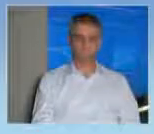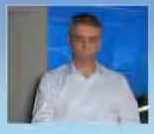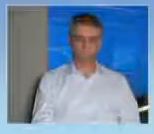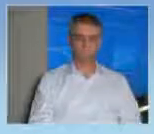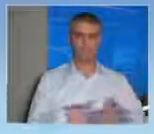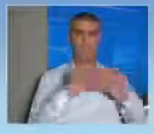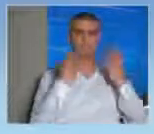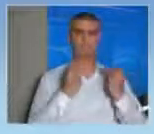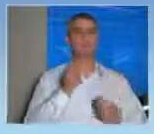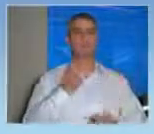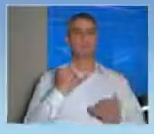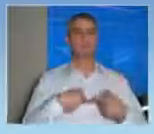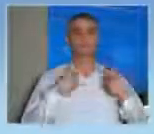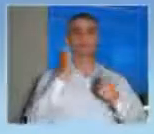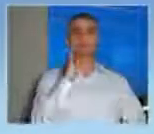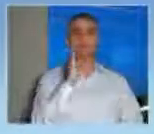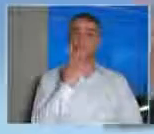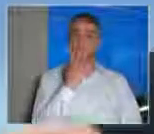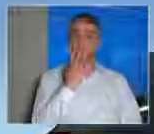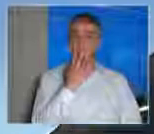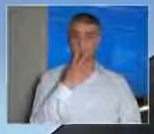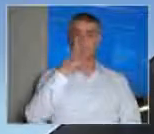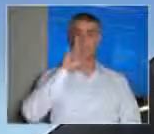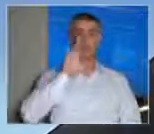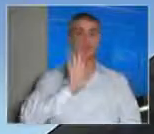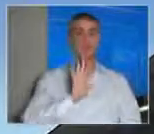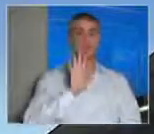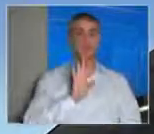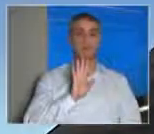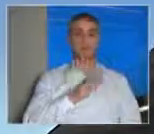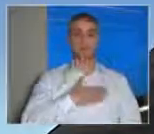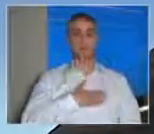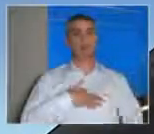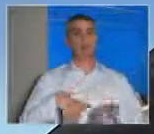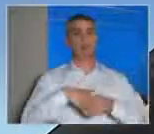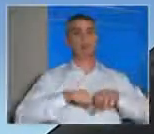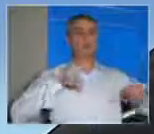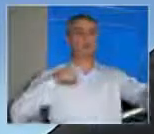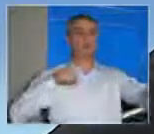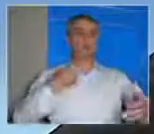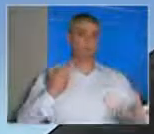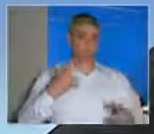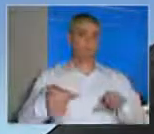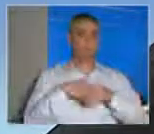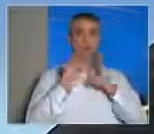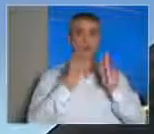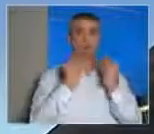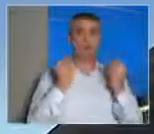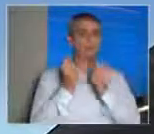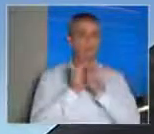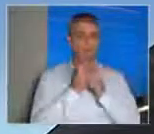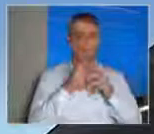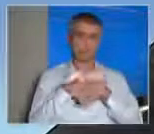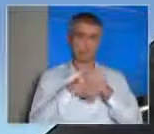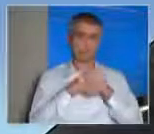בוקר טוב לכם, בוקר טוב כנסת, היום יום רביעי, האחד במאי, חג הפועלים, כלומר, פועלים יש הרבה, מפלגות פועלים